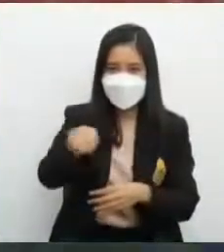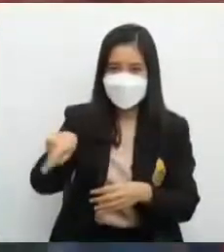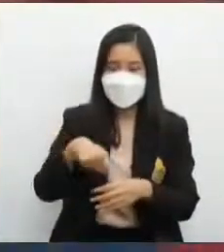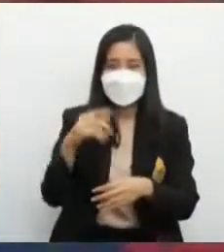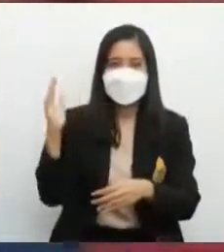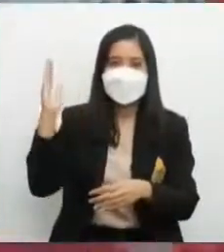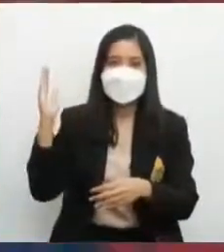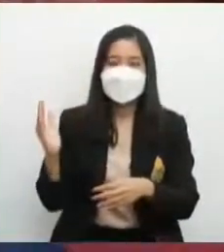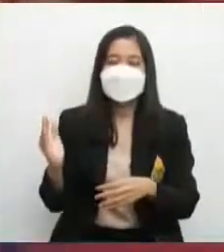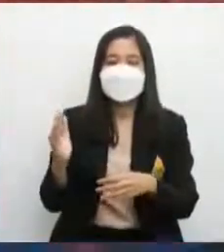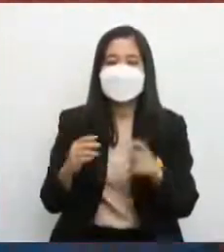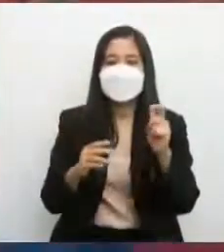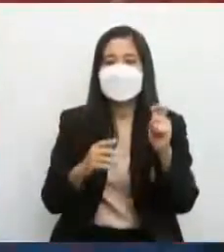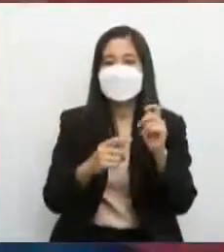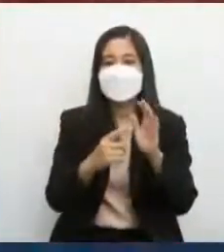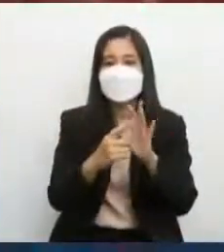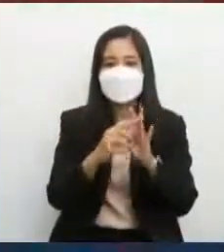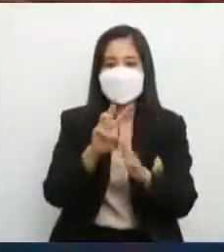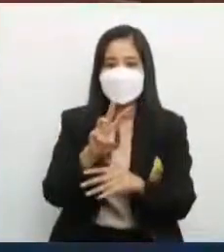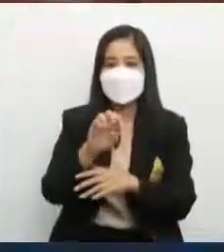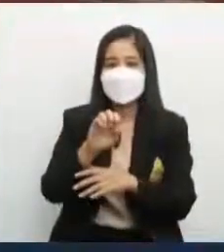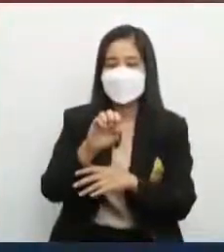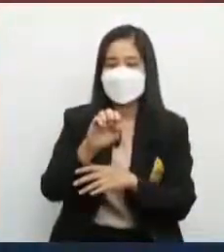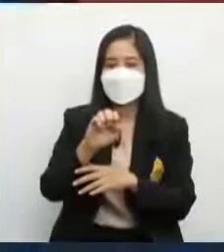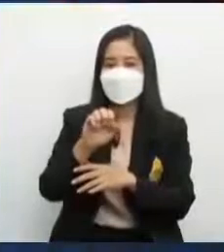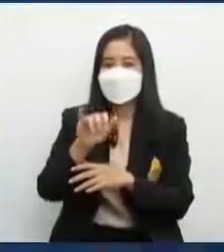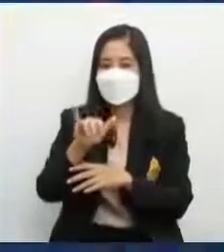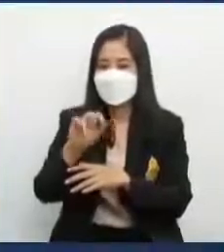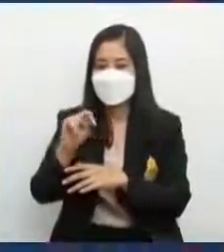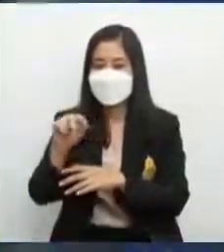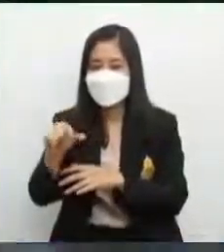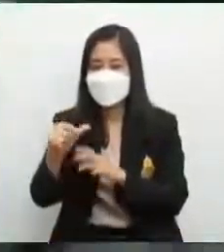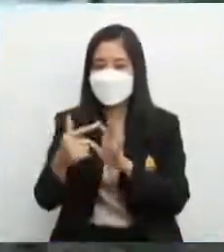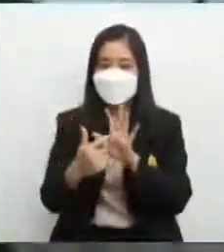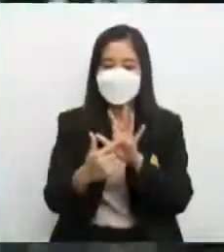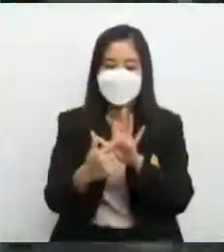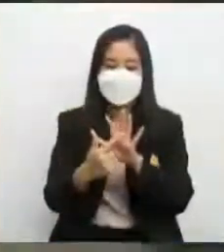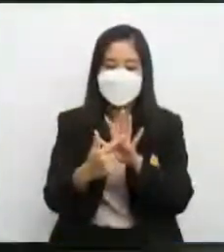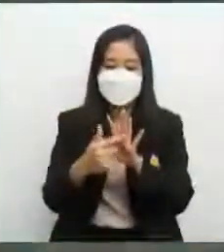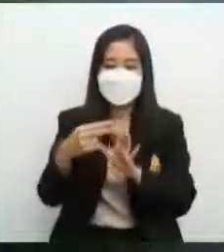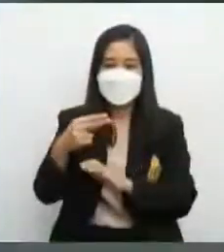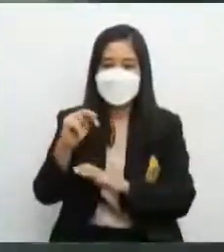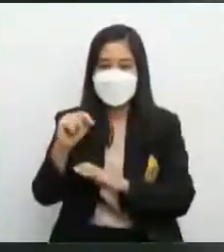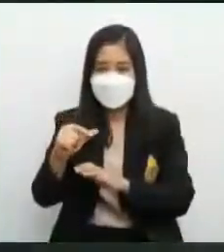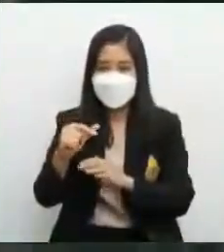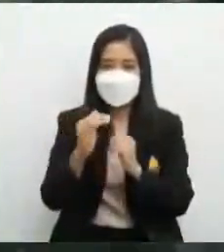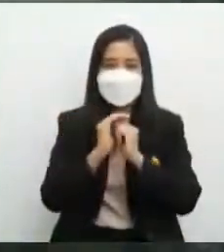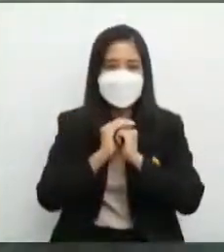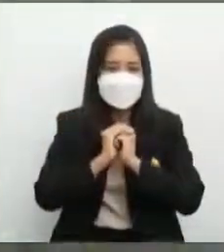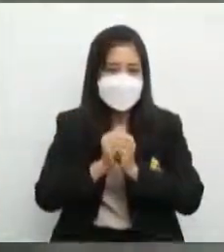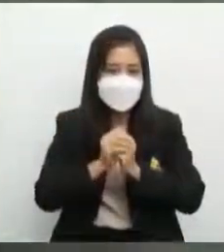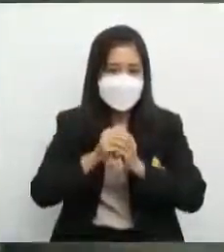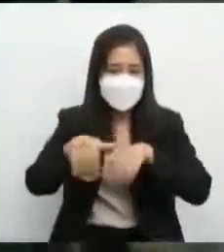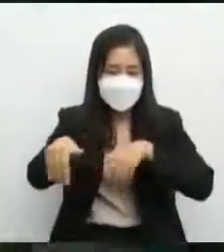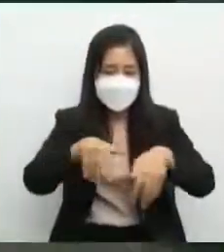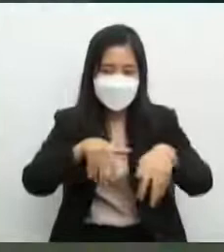แหงจังหวัดเชียงใหม่มีนักเรียนส่วนใหญ่เป็นชาวไทยเชื้อสายจีนไทยใหญ่และลีซูซึ่ง